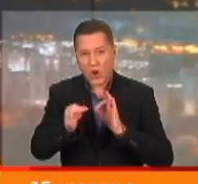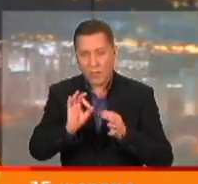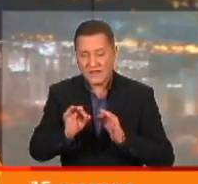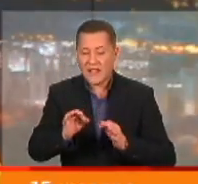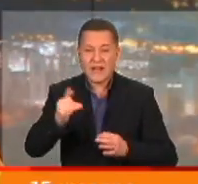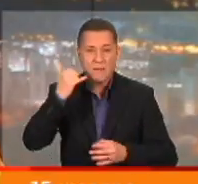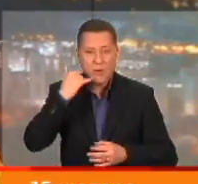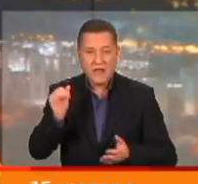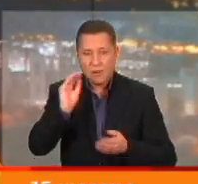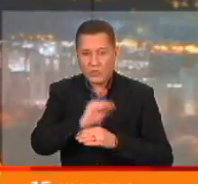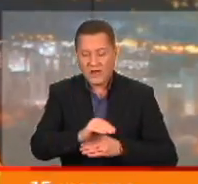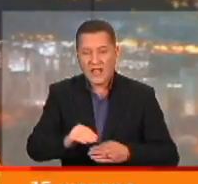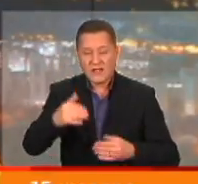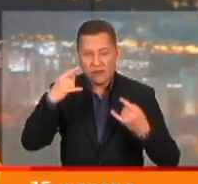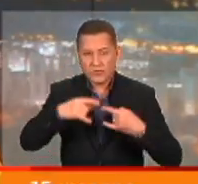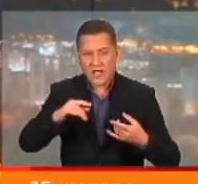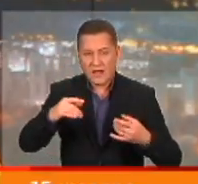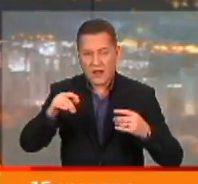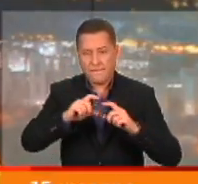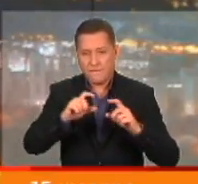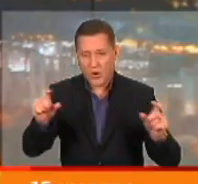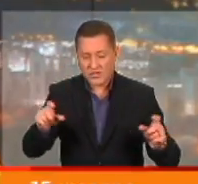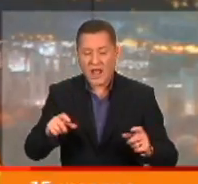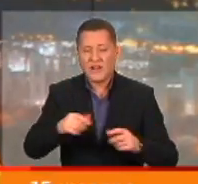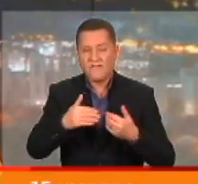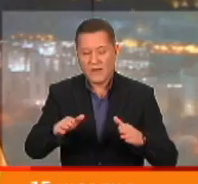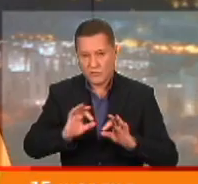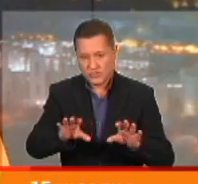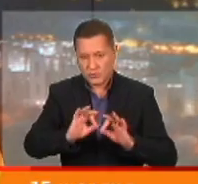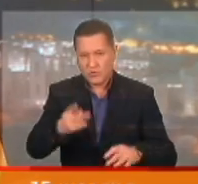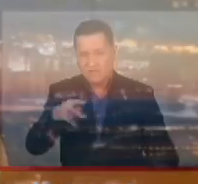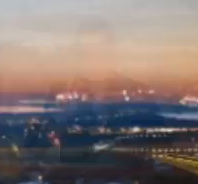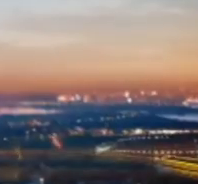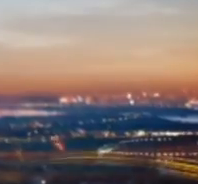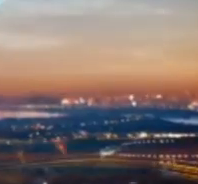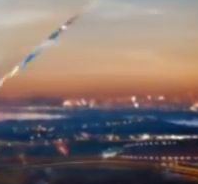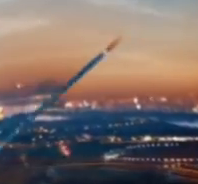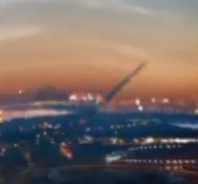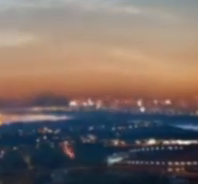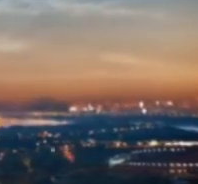мобільному додатку «Телепортал». Результати та найцікавіші аргументи у випуску о 22:00.